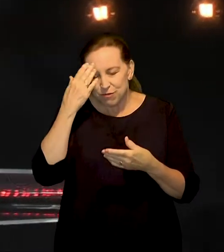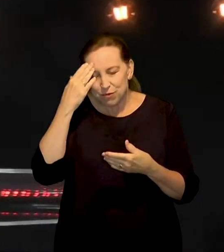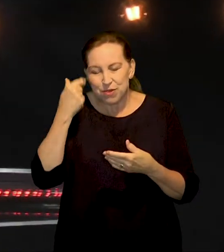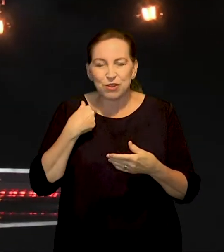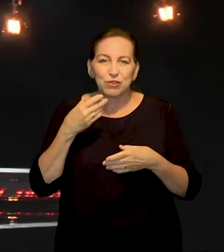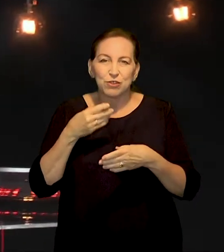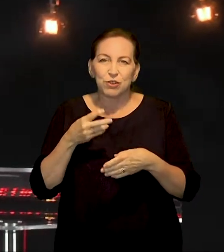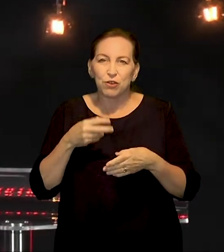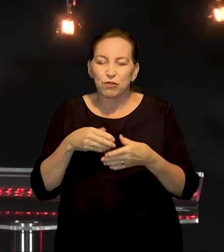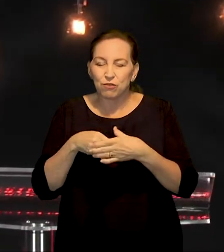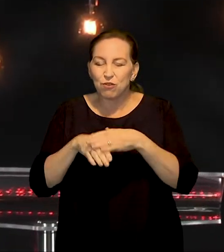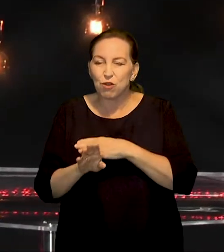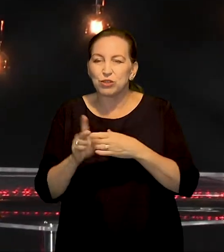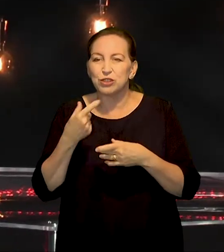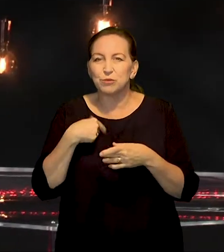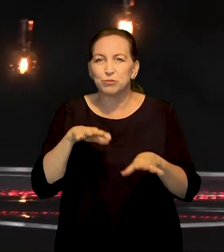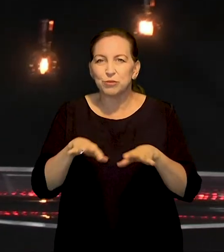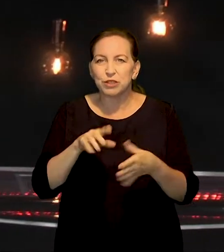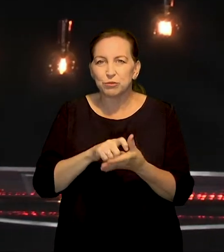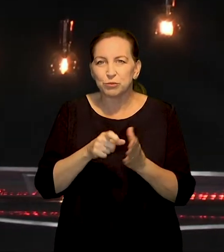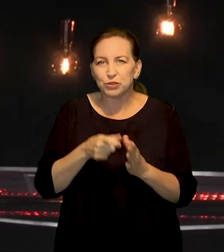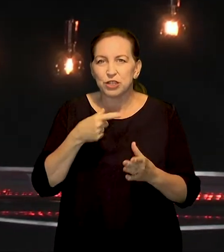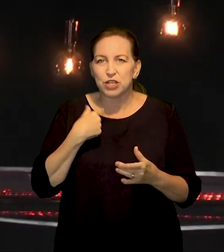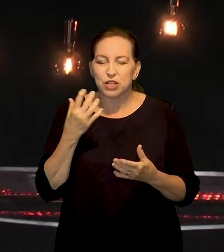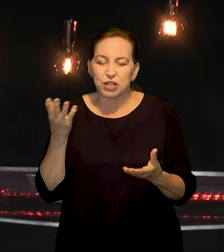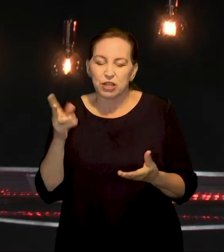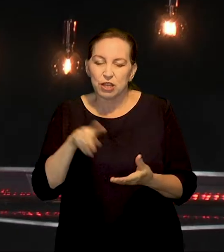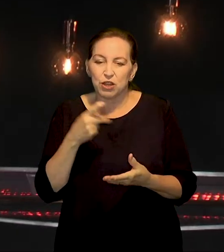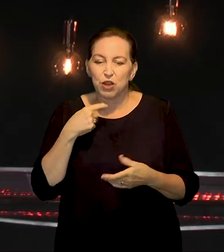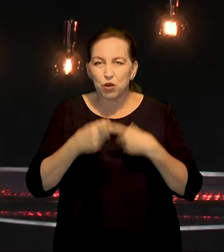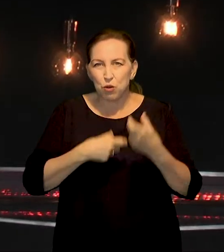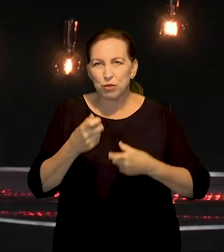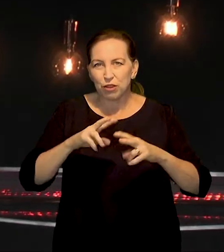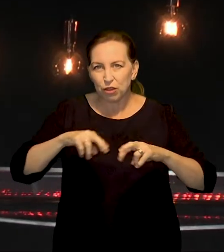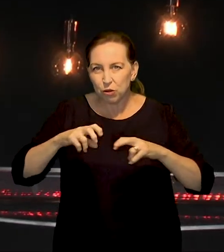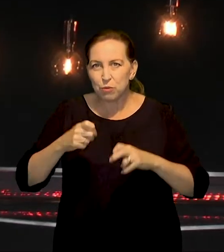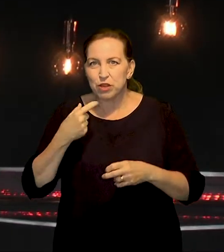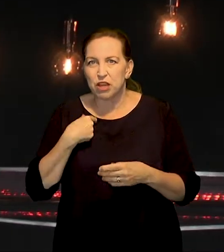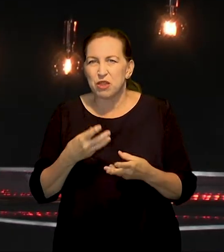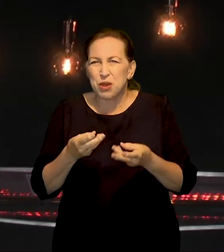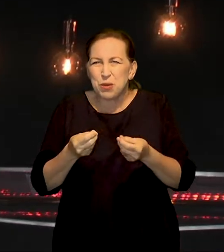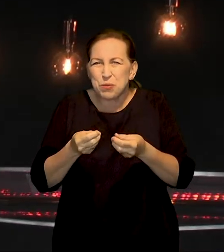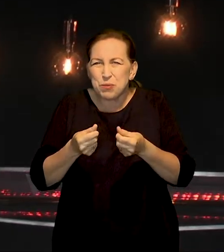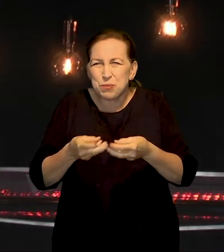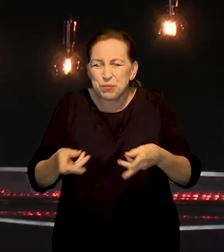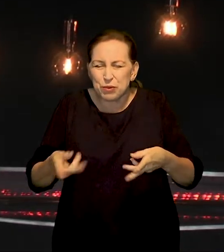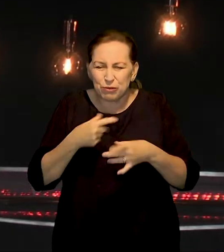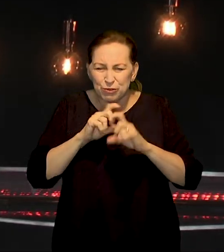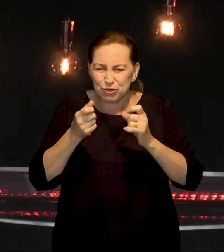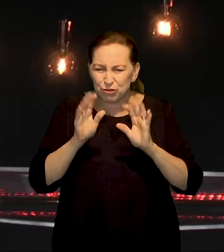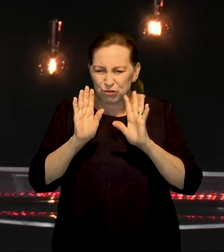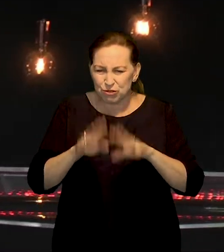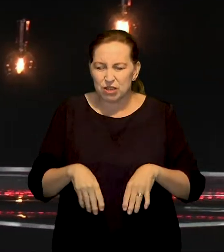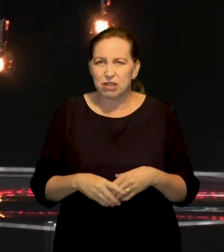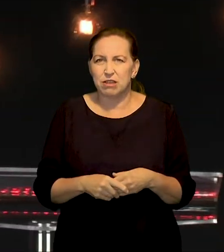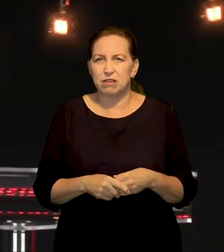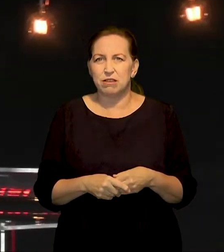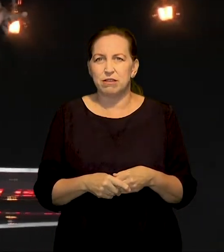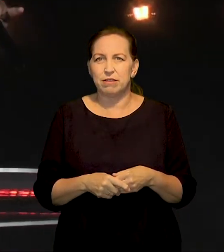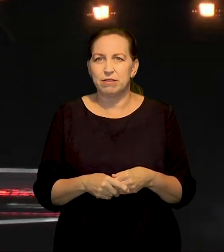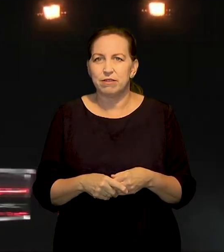pomieszczenia, które gdzieś remontuję, też muszę robić coś takiego. I ten pył, ten kurz zostaje zrzucony. I za chwilę zobaczyłem drugi